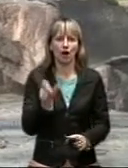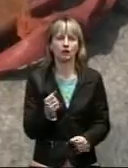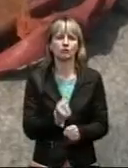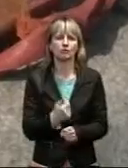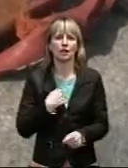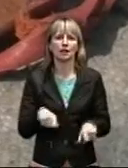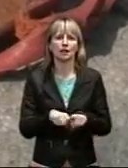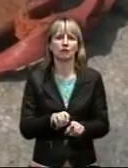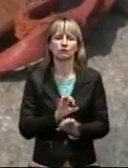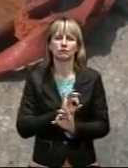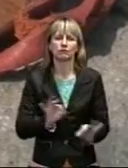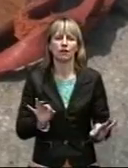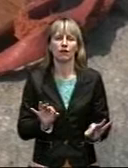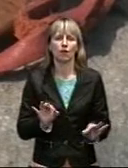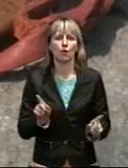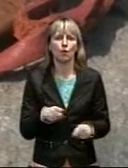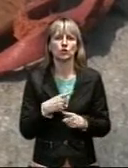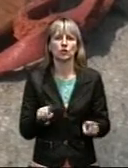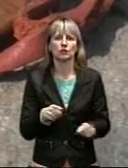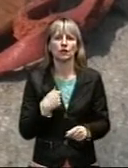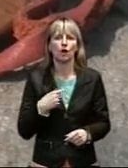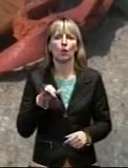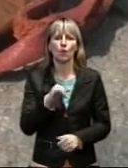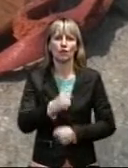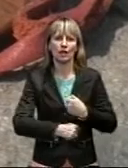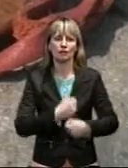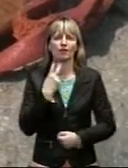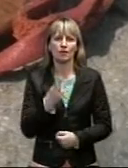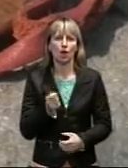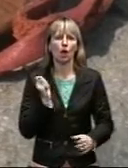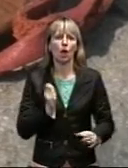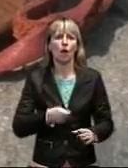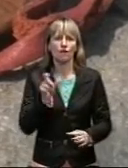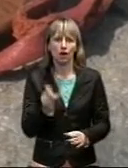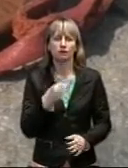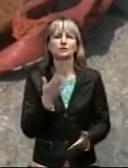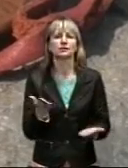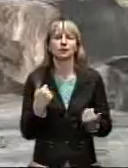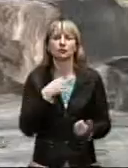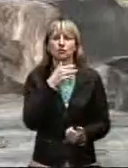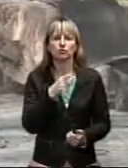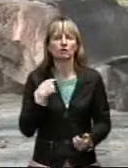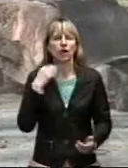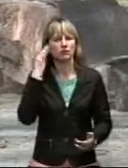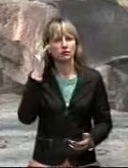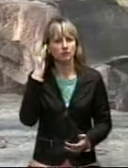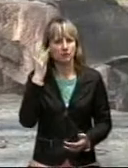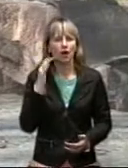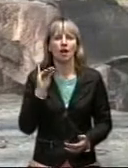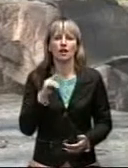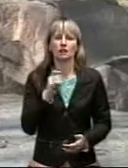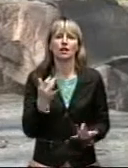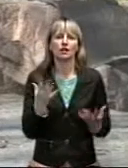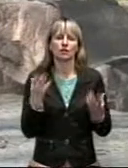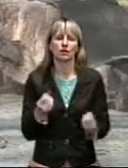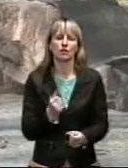чудовий інструмент, як у ведмідя я бачив». Коваль сказав: «Дай мені час на міркування», ну і за декілька